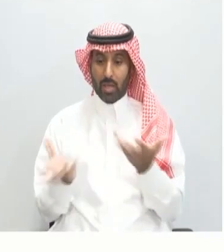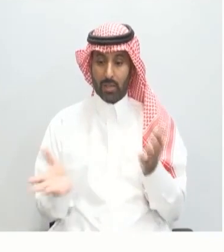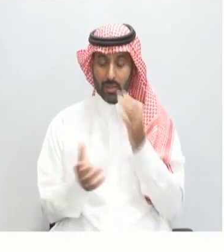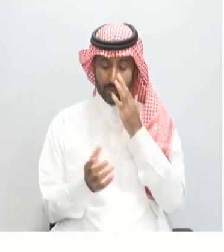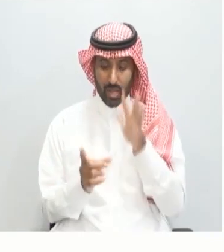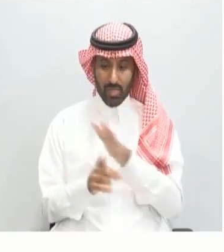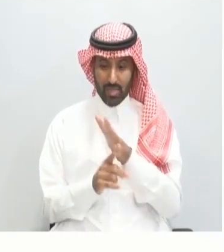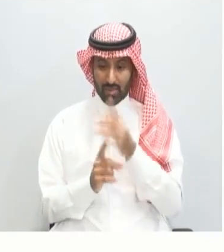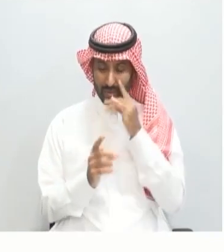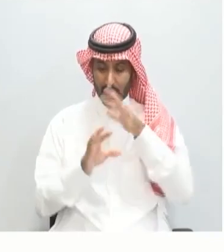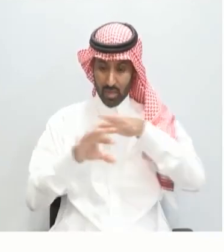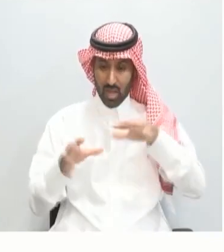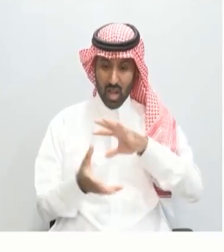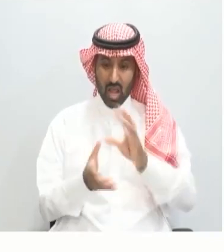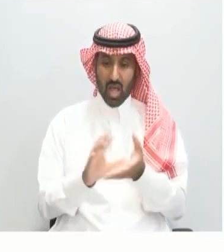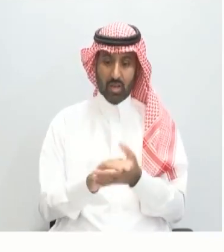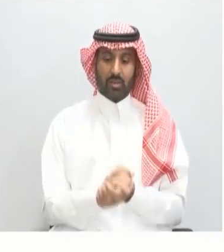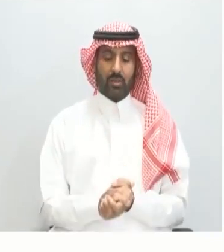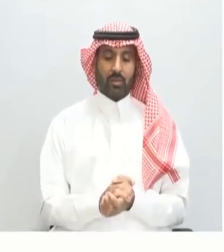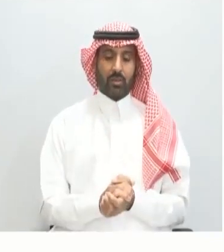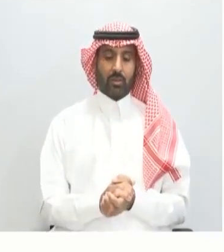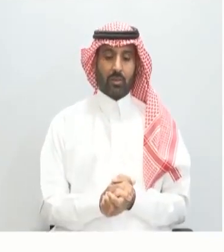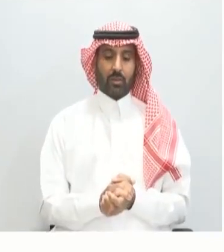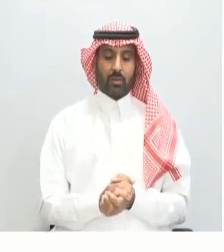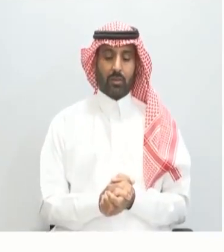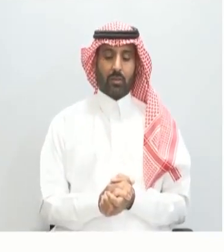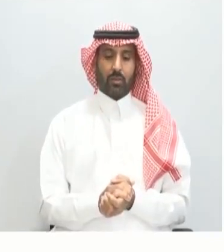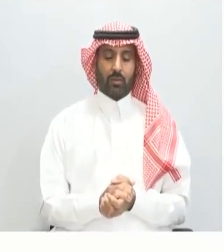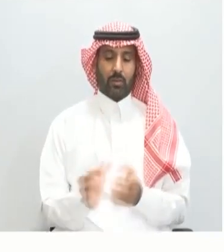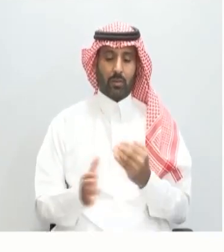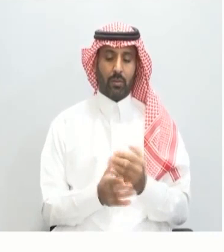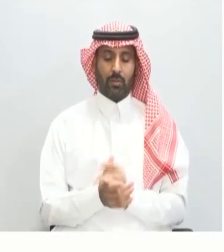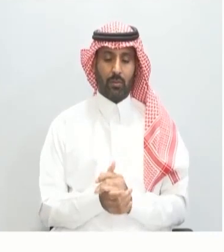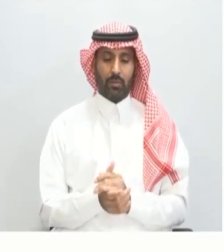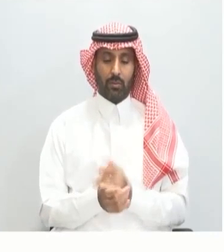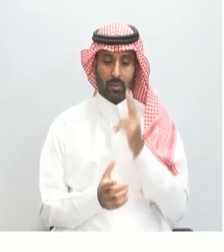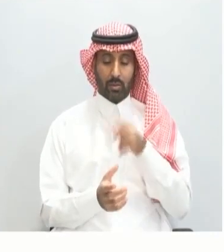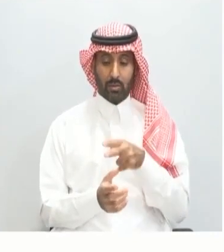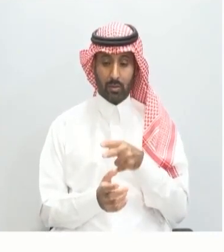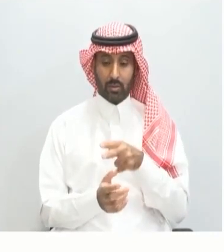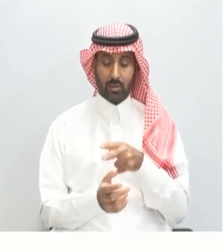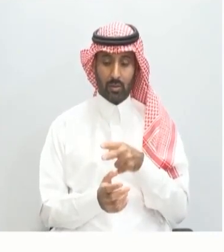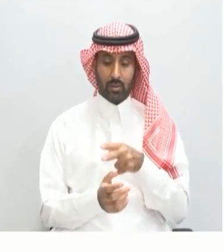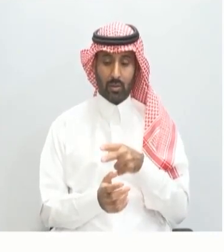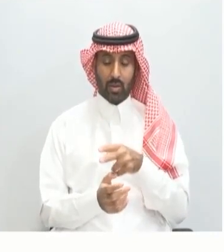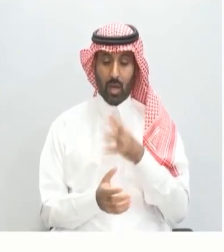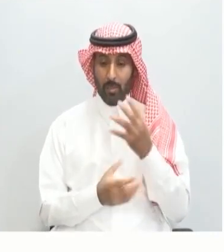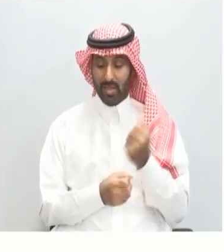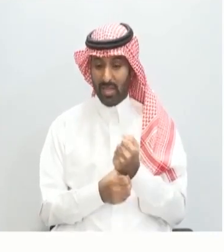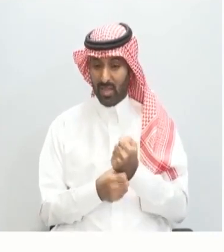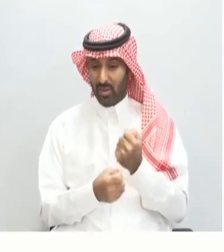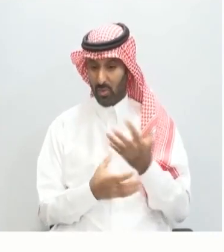في شكل الارض اذا ابنائي وبنات الطلاب لدينا العمليات